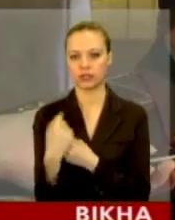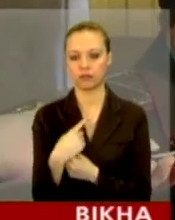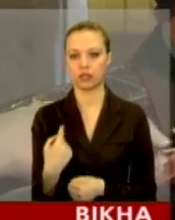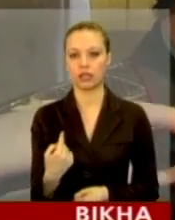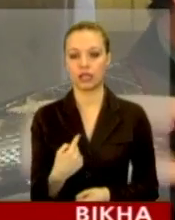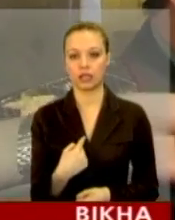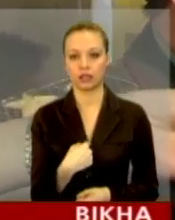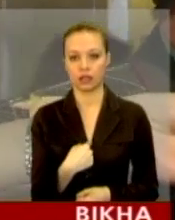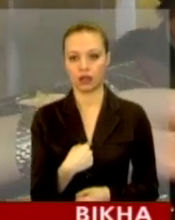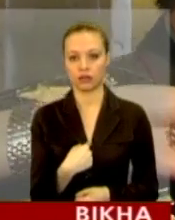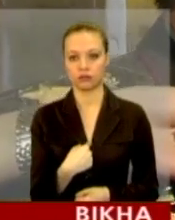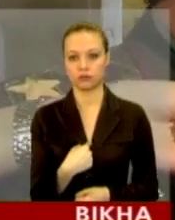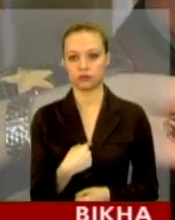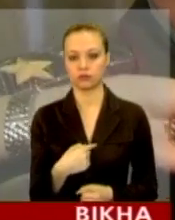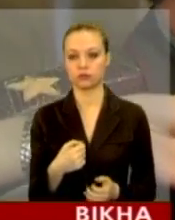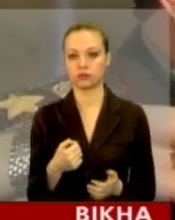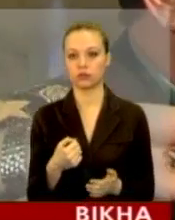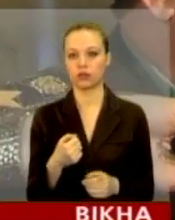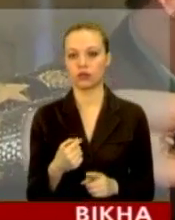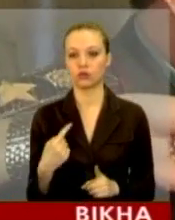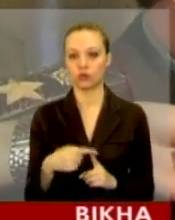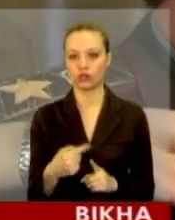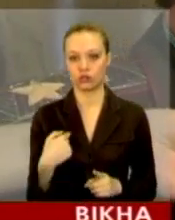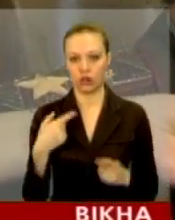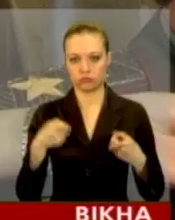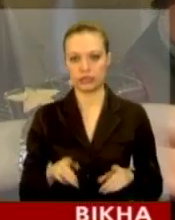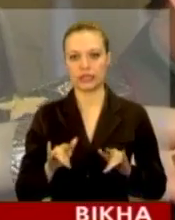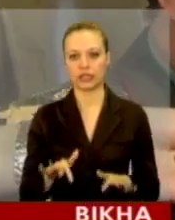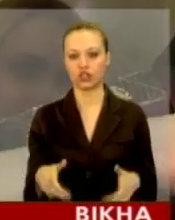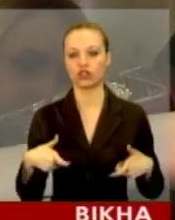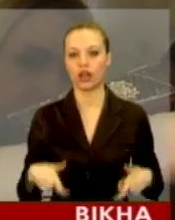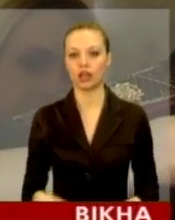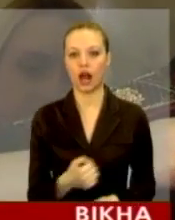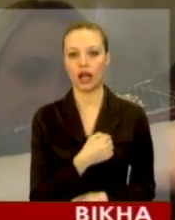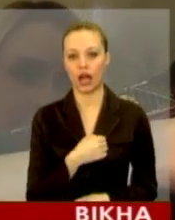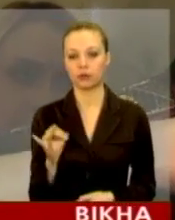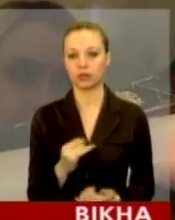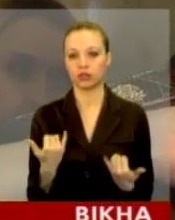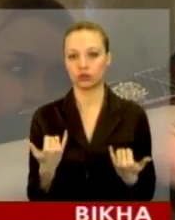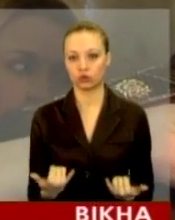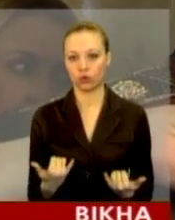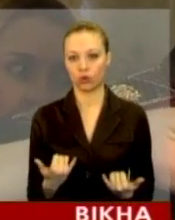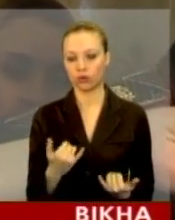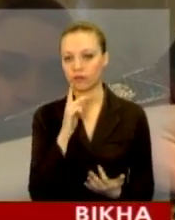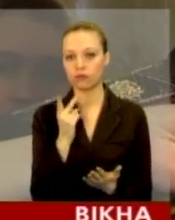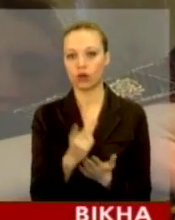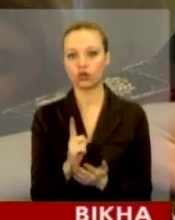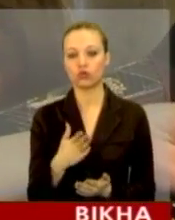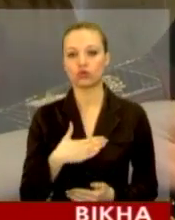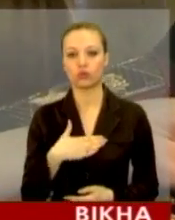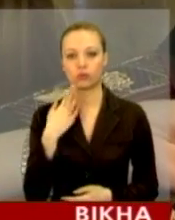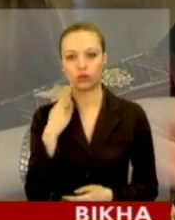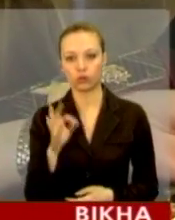Я, до речі, діючий генерал армії, і сьогодні вбачаю, що мій